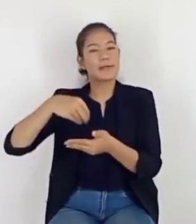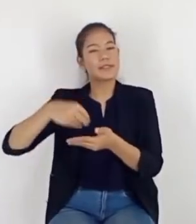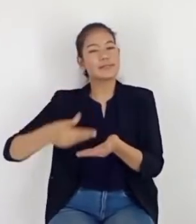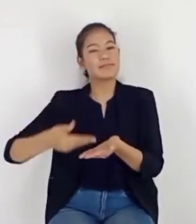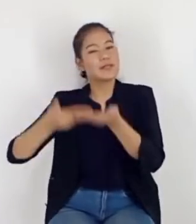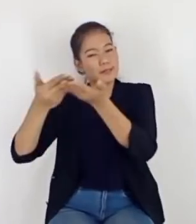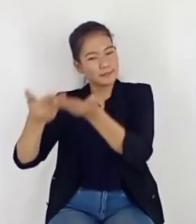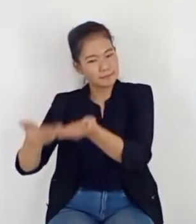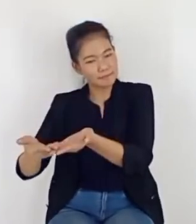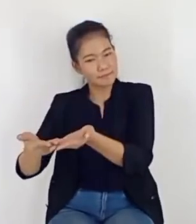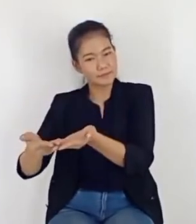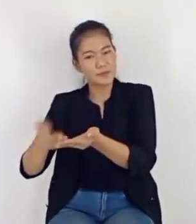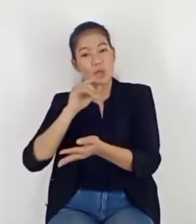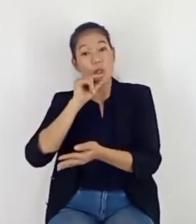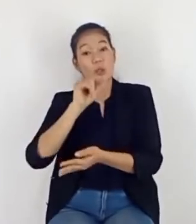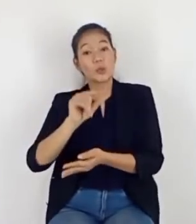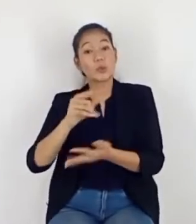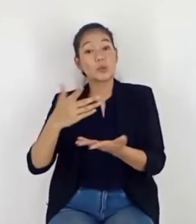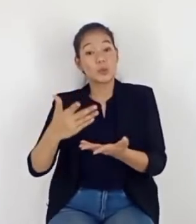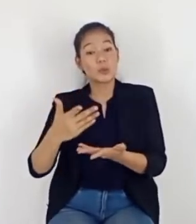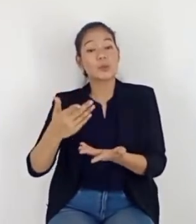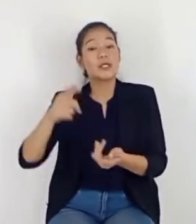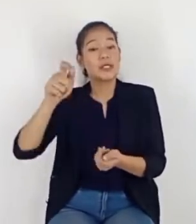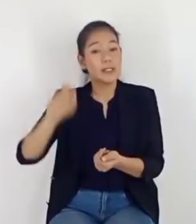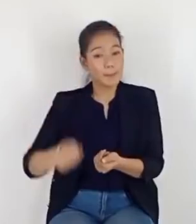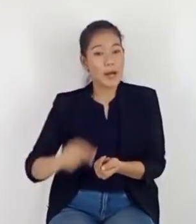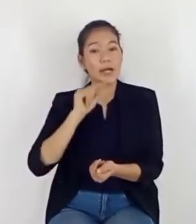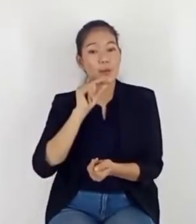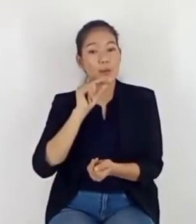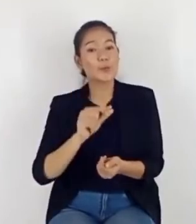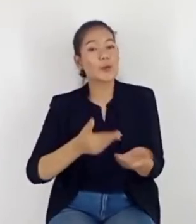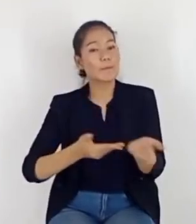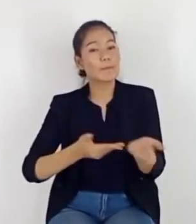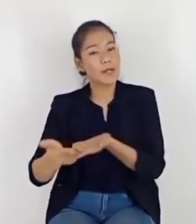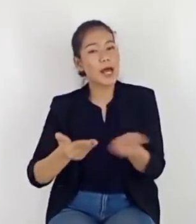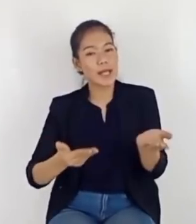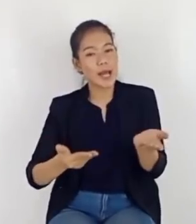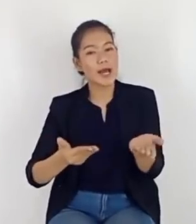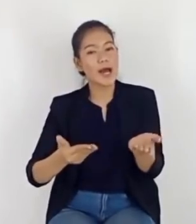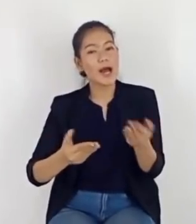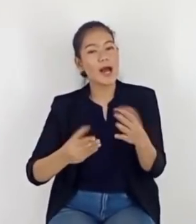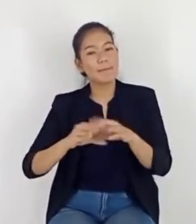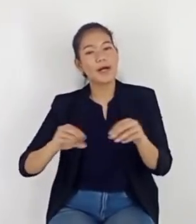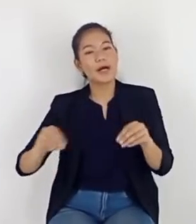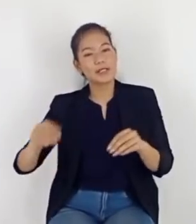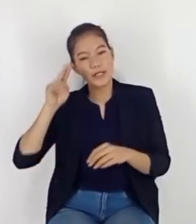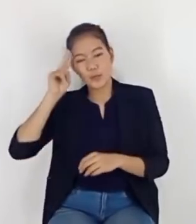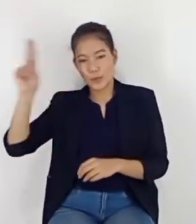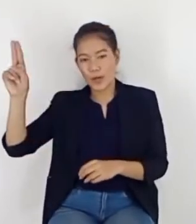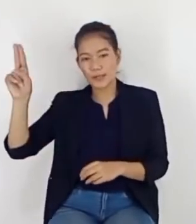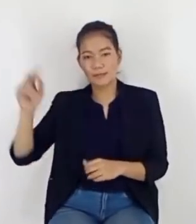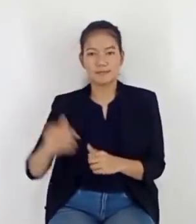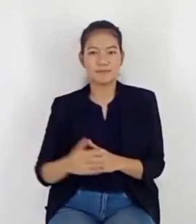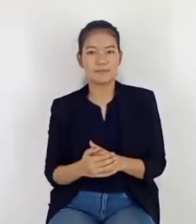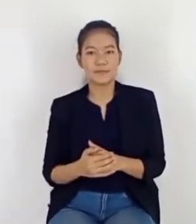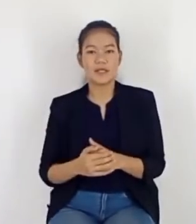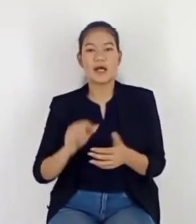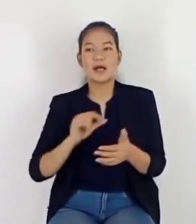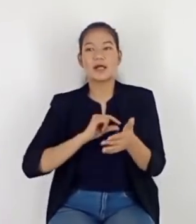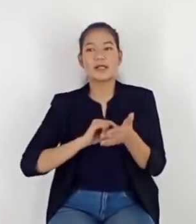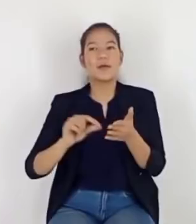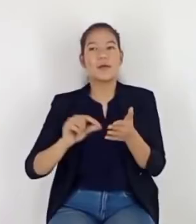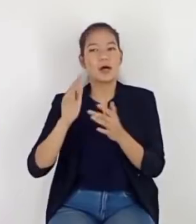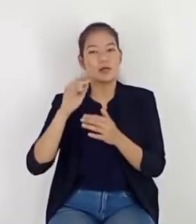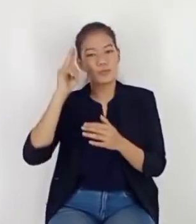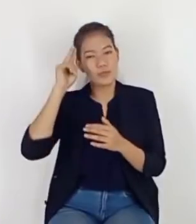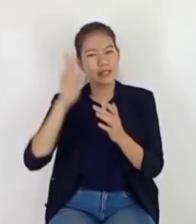kami ya Tuhan, agar dapat dipakai untuk melayani pekerjaan-Mu di dunia ini. Di dalam nama Tuhan